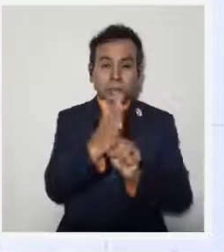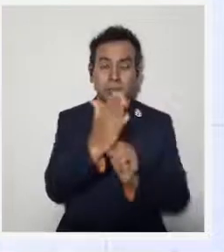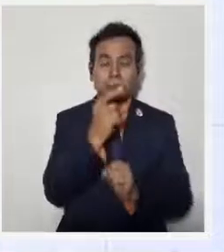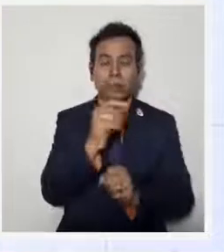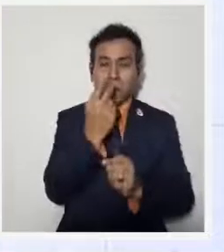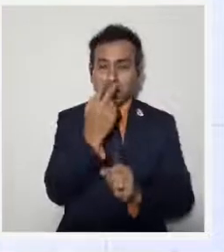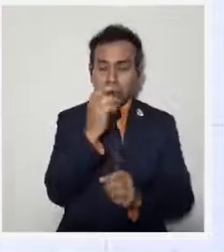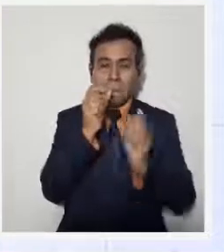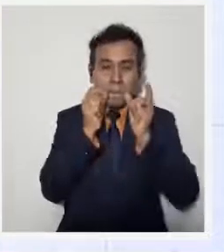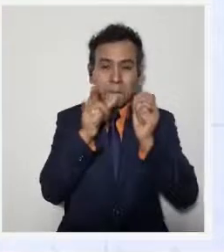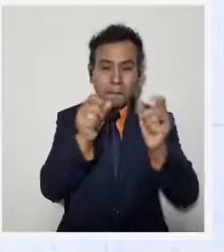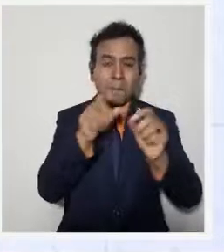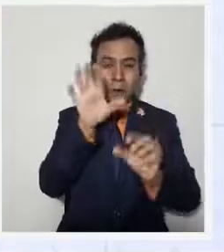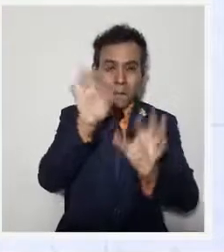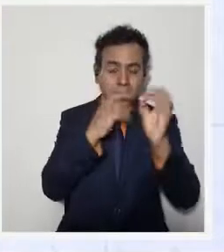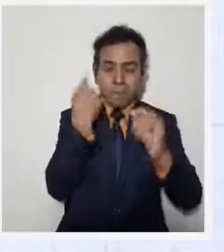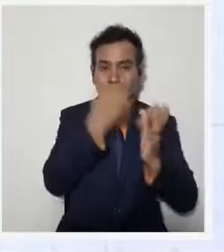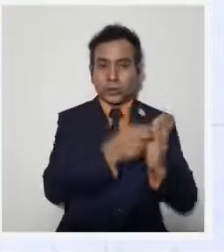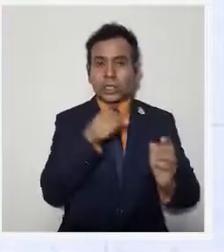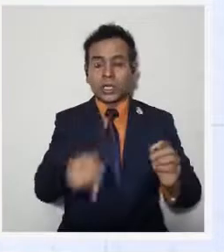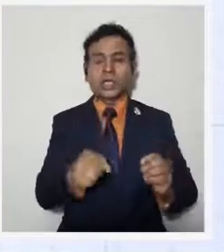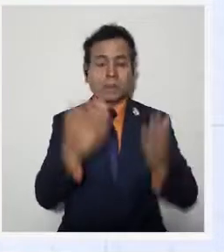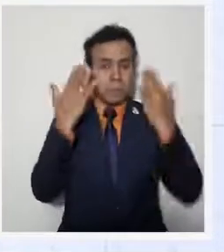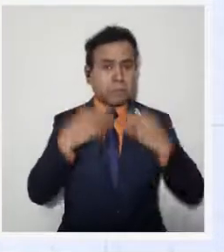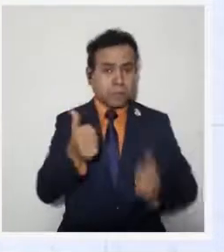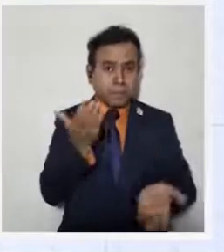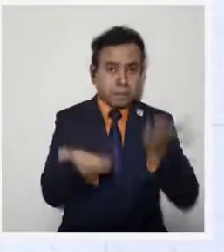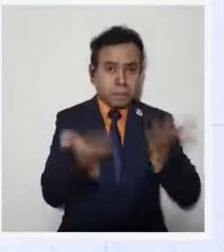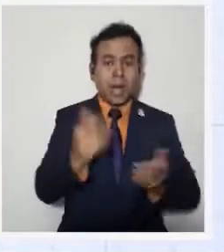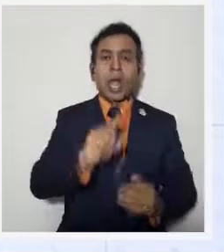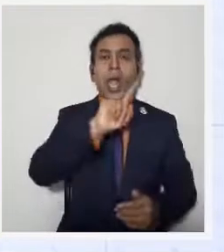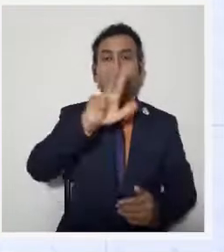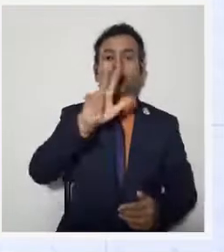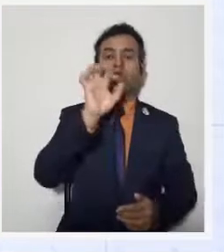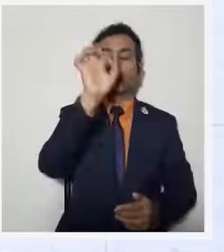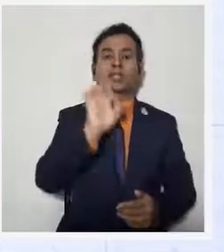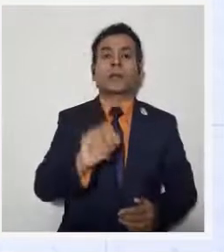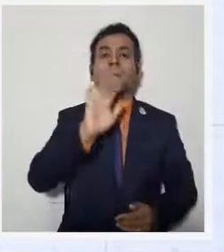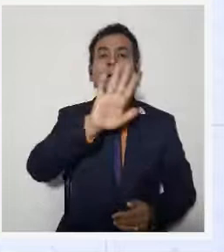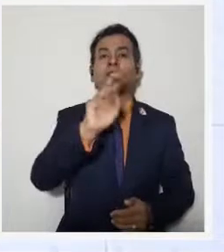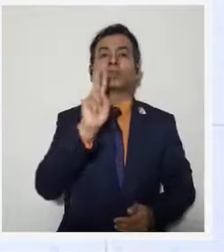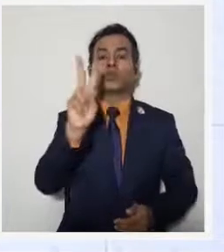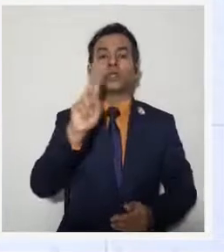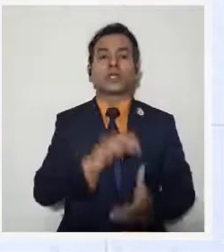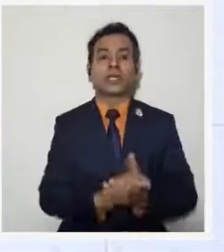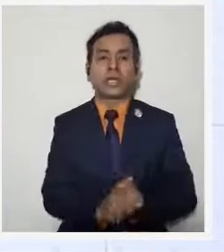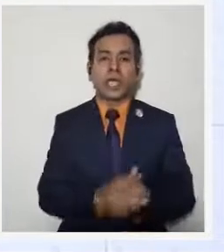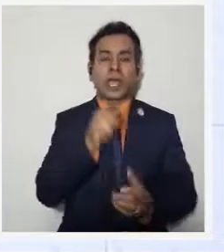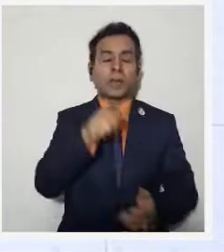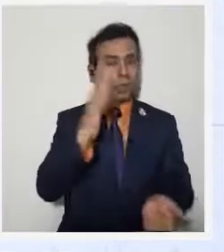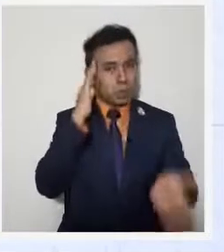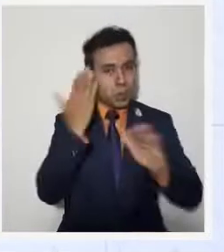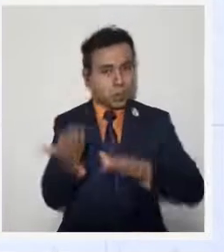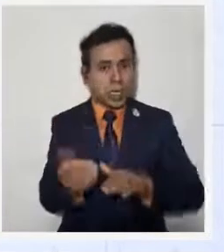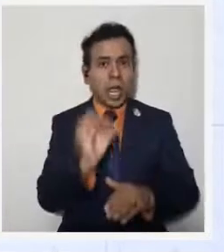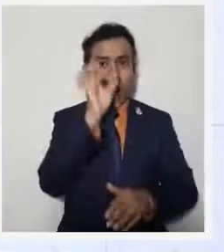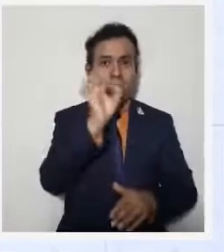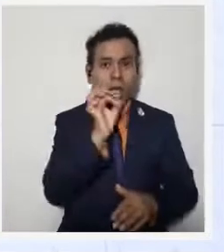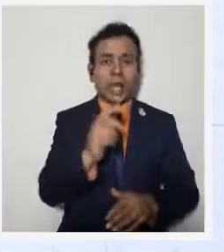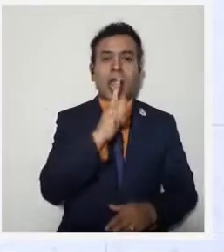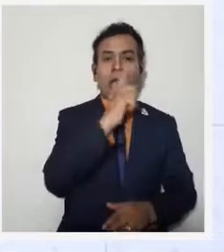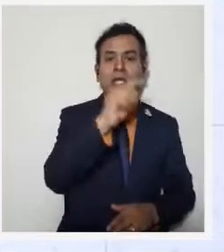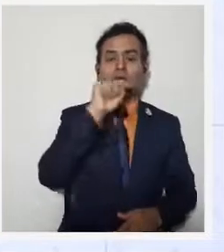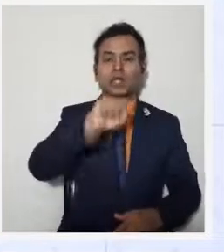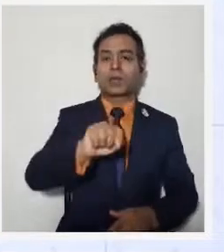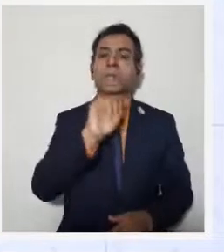হয়েছে 2902 জন। আমরা শনাক্ত বিবেচনায় সুস্থতার হার আমাদের